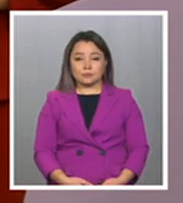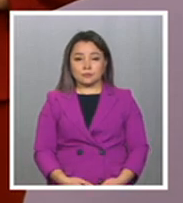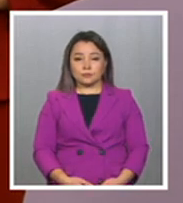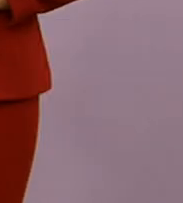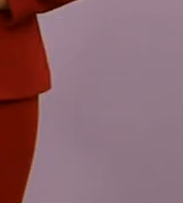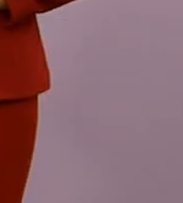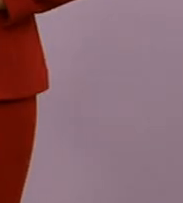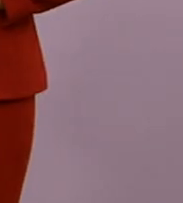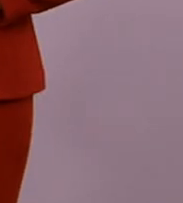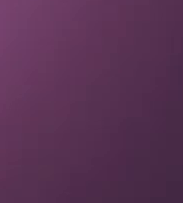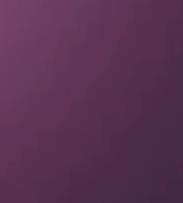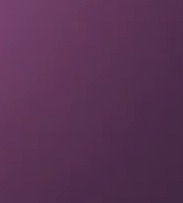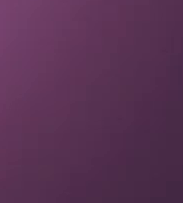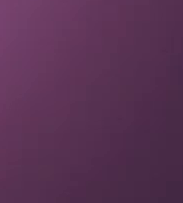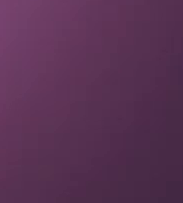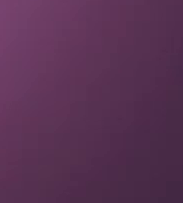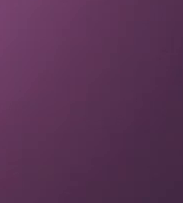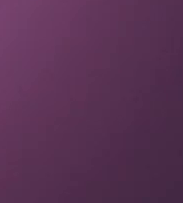болыңдар, балалар.